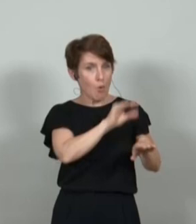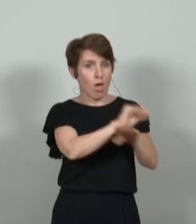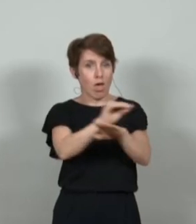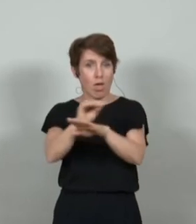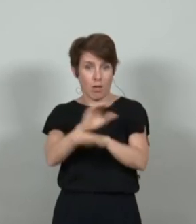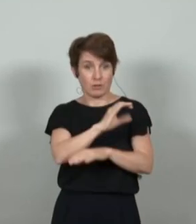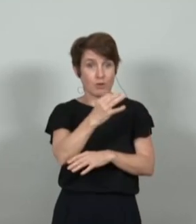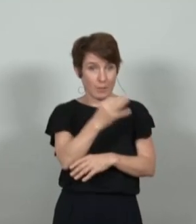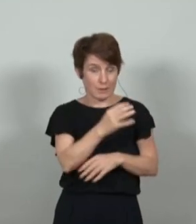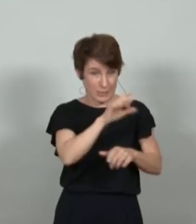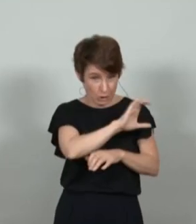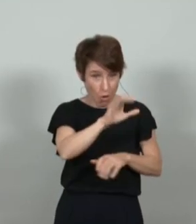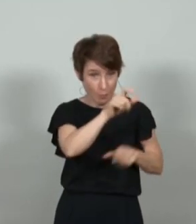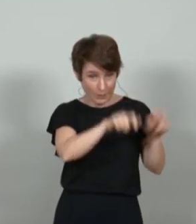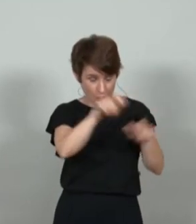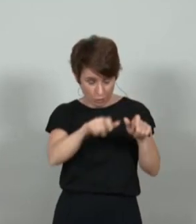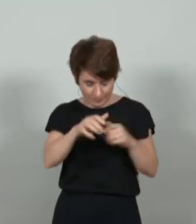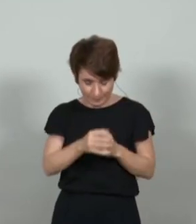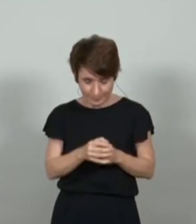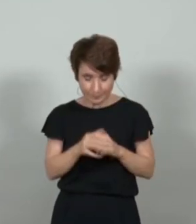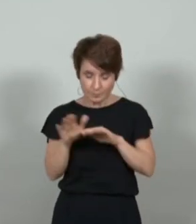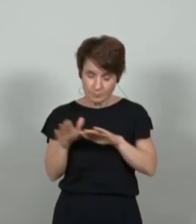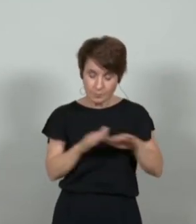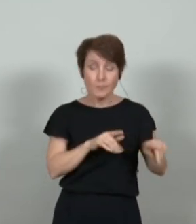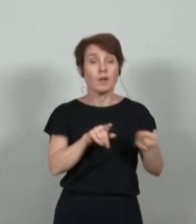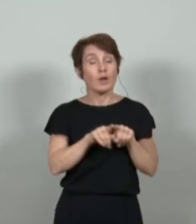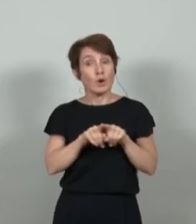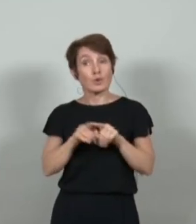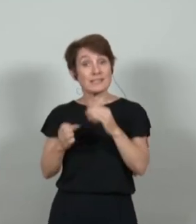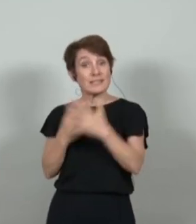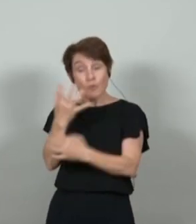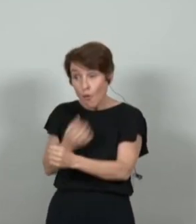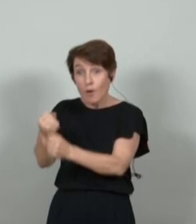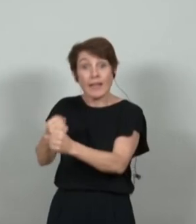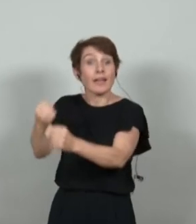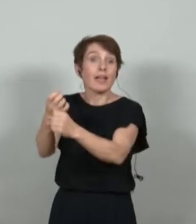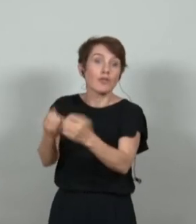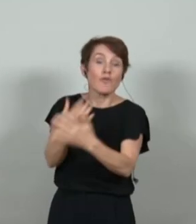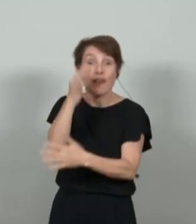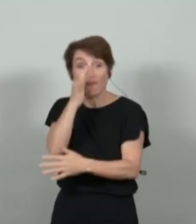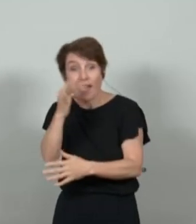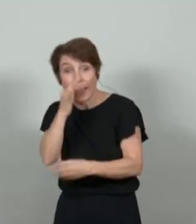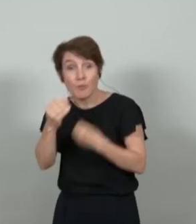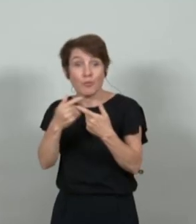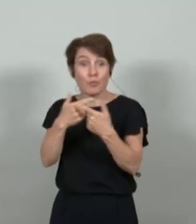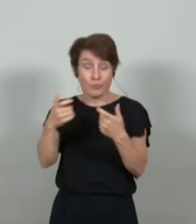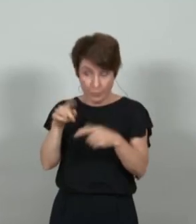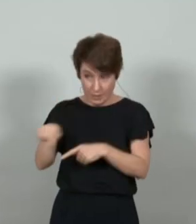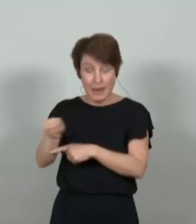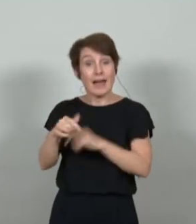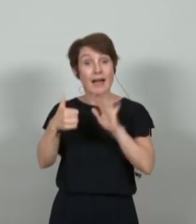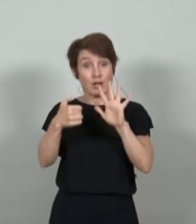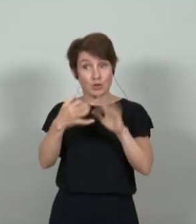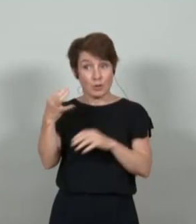sociologique on a plus de 60% des des installations des nouvelles installations agricoles qui sont qui sont des